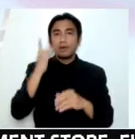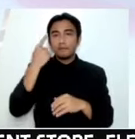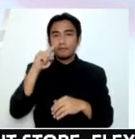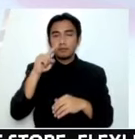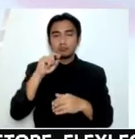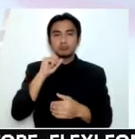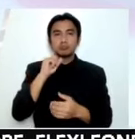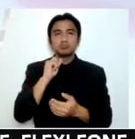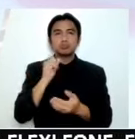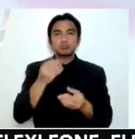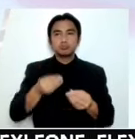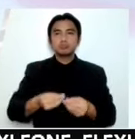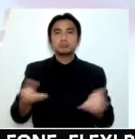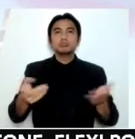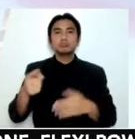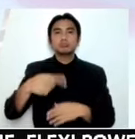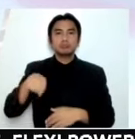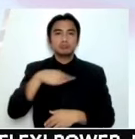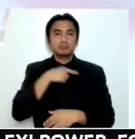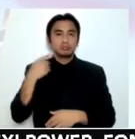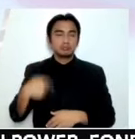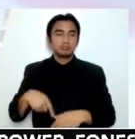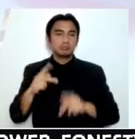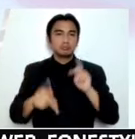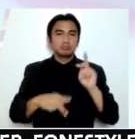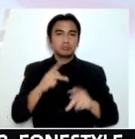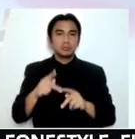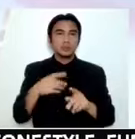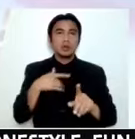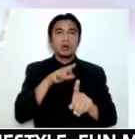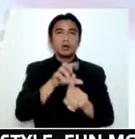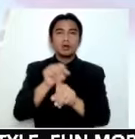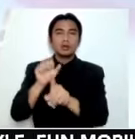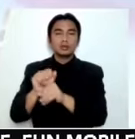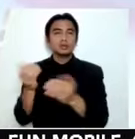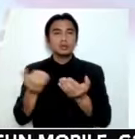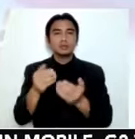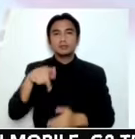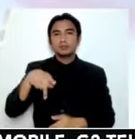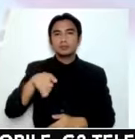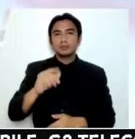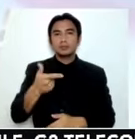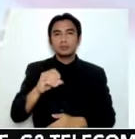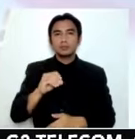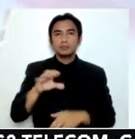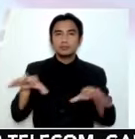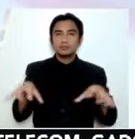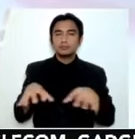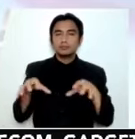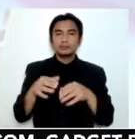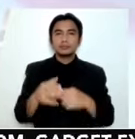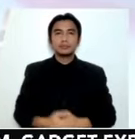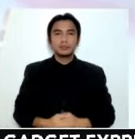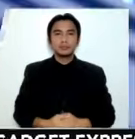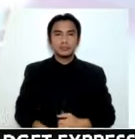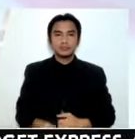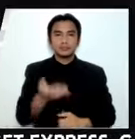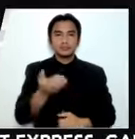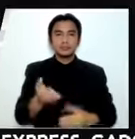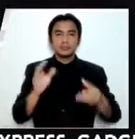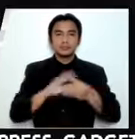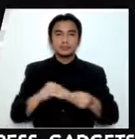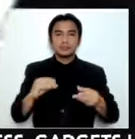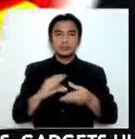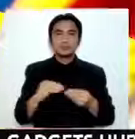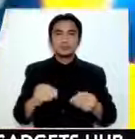nationals. Kabilang ang ilang nadakip sa mga Pogo Hub. May report si Jandy Esteban ng GMA Regional TV.